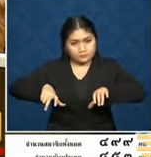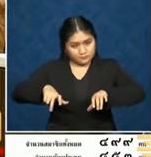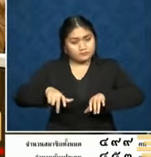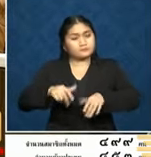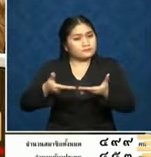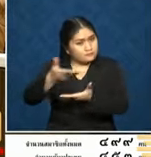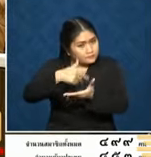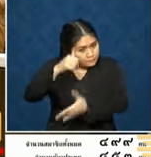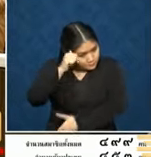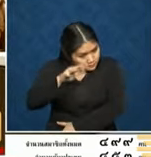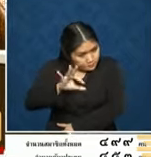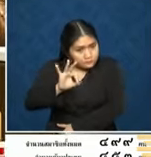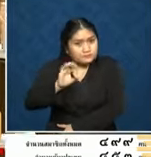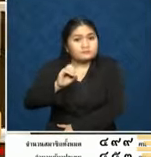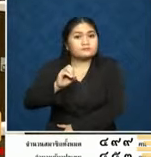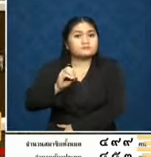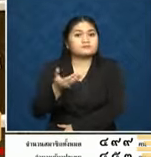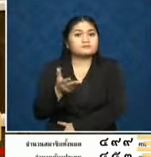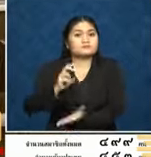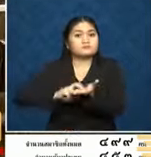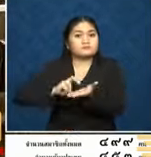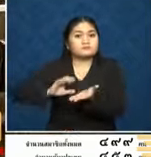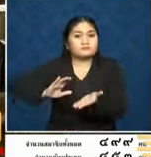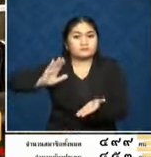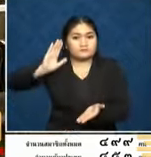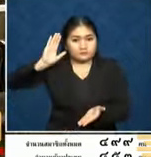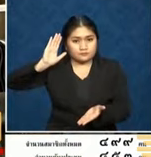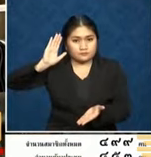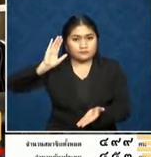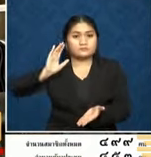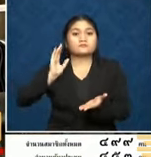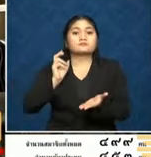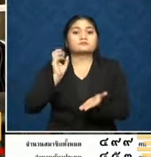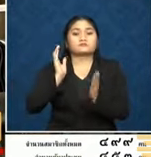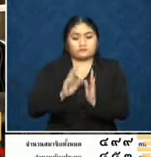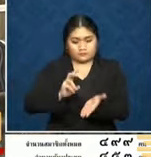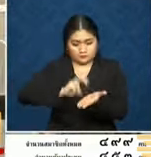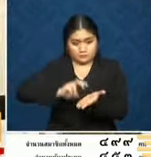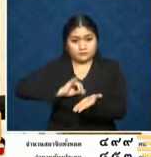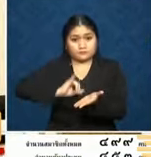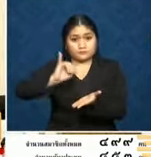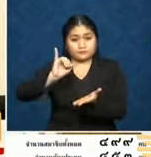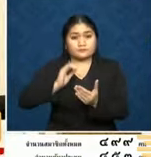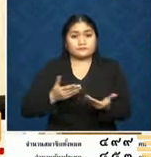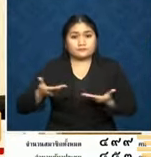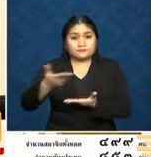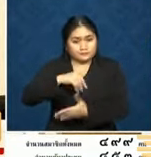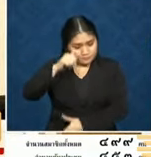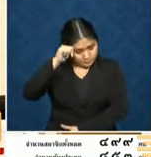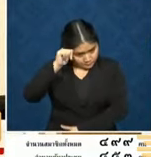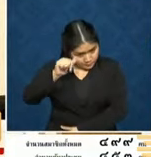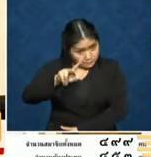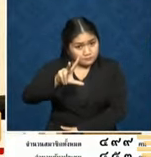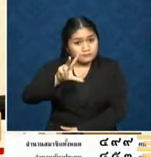ครับขอผู้รับรองเลยครับ ครับมีผู้รับรองถูกต้องนะครับพิจารณาภายใน90